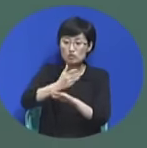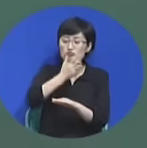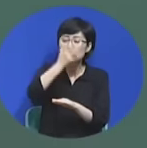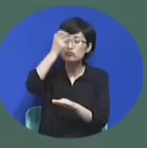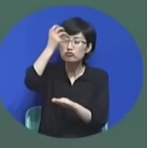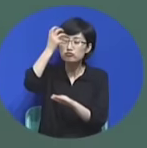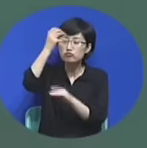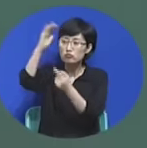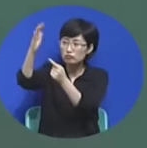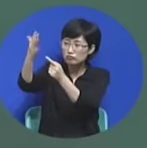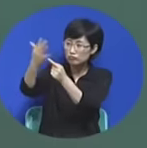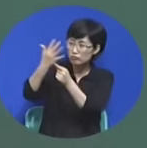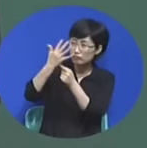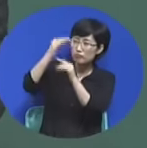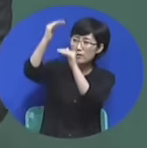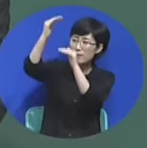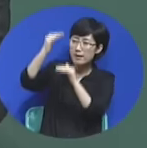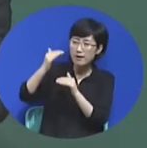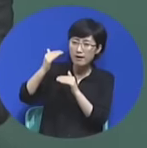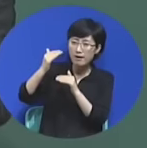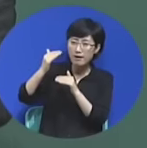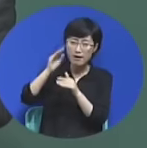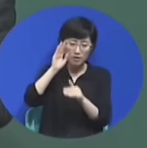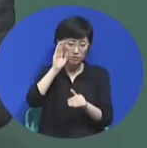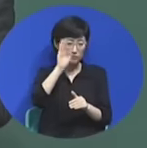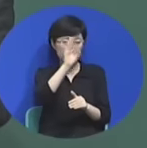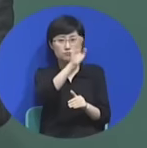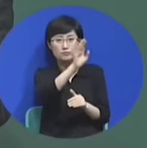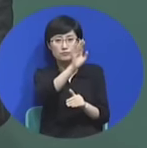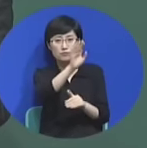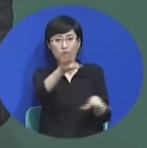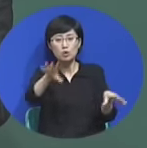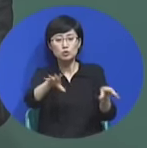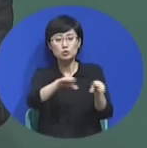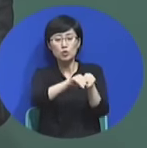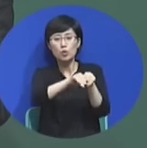야곱의 이야기를 통해서 보게 되죠.